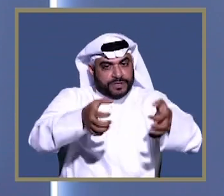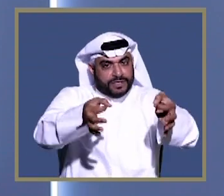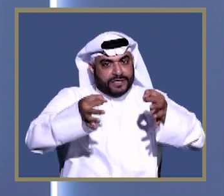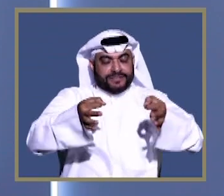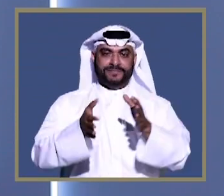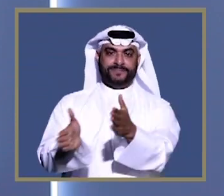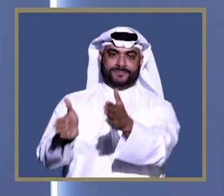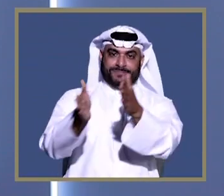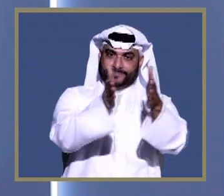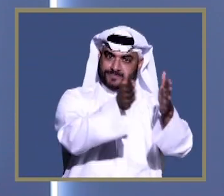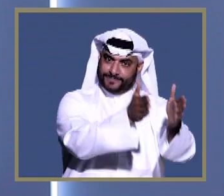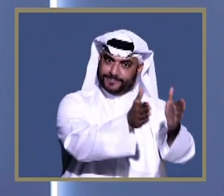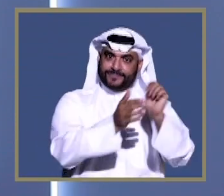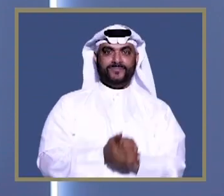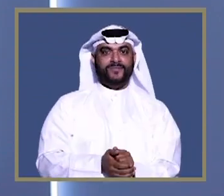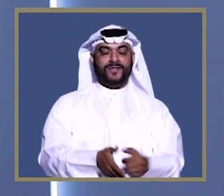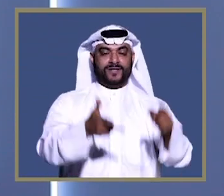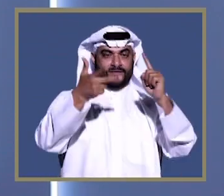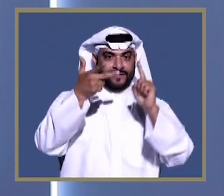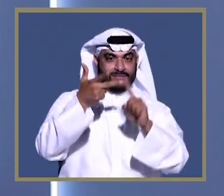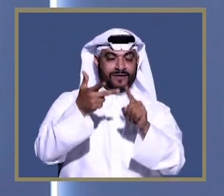أمورهم وملتزماتهم.